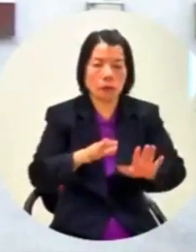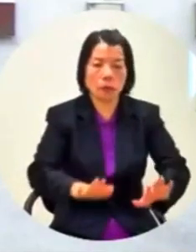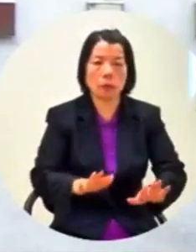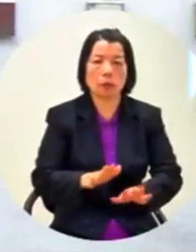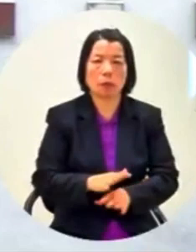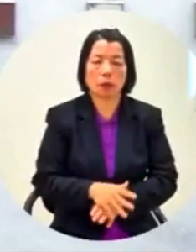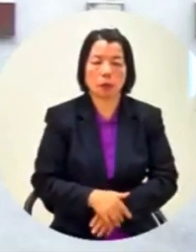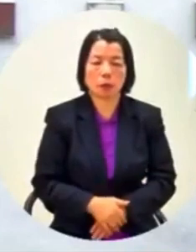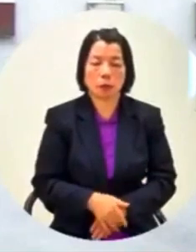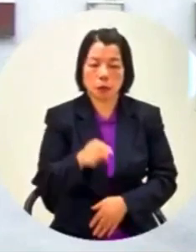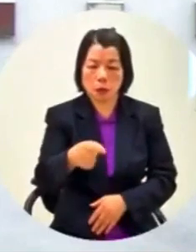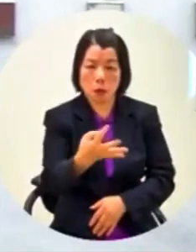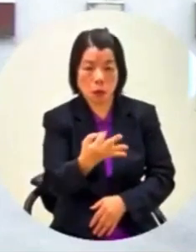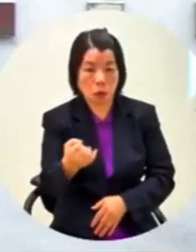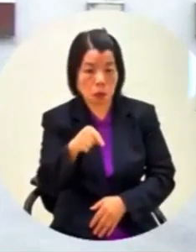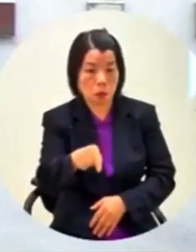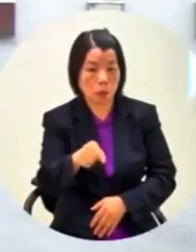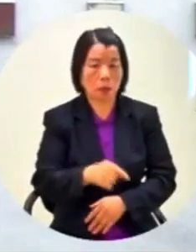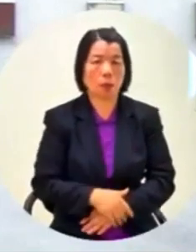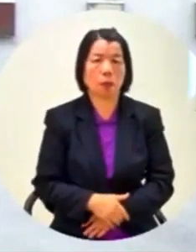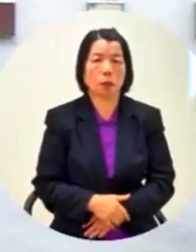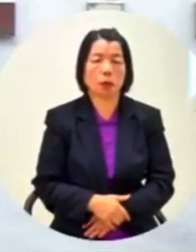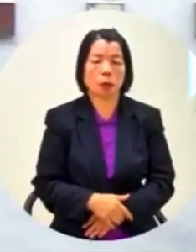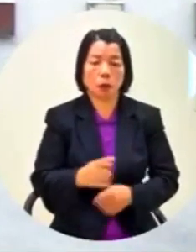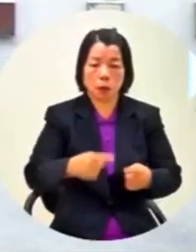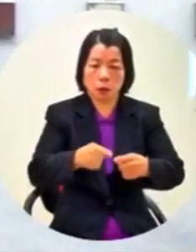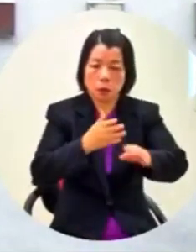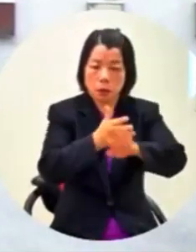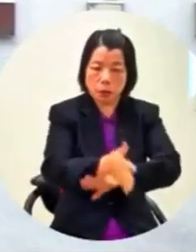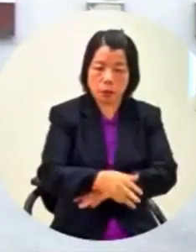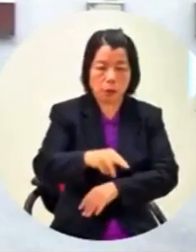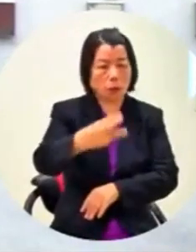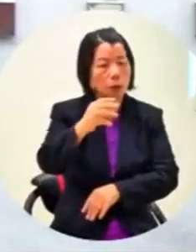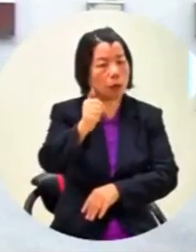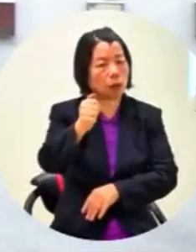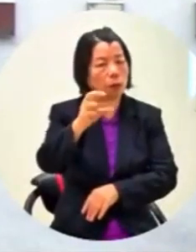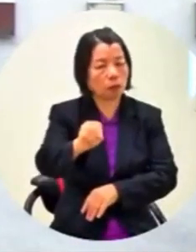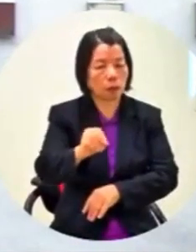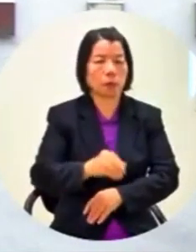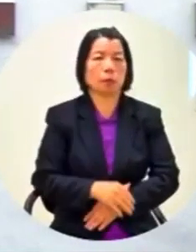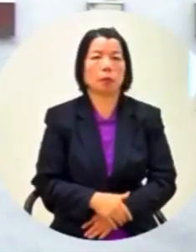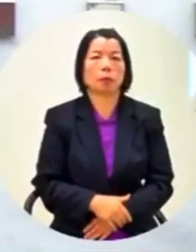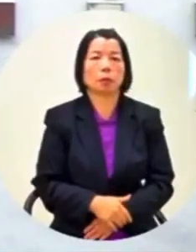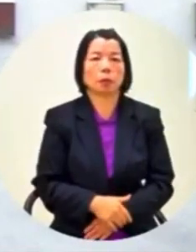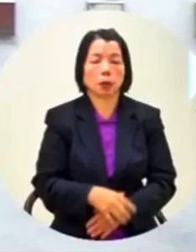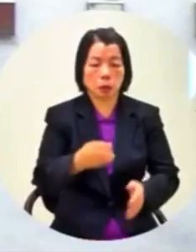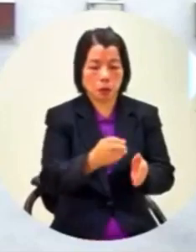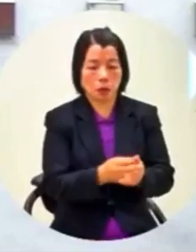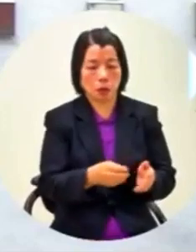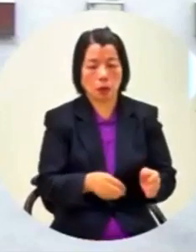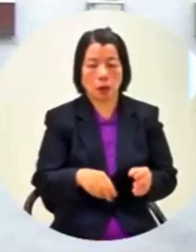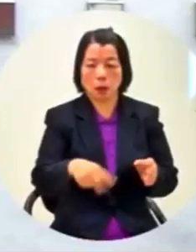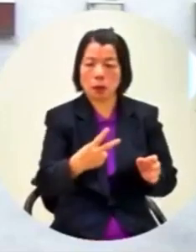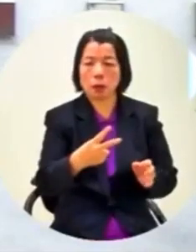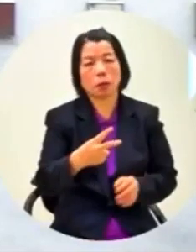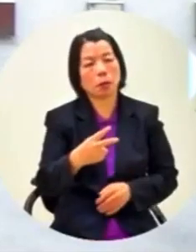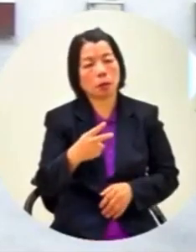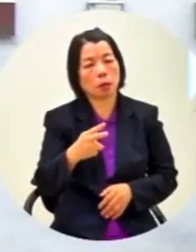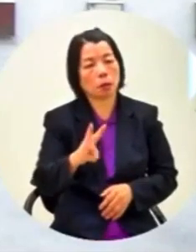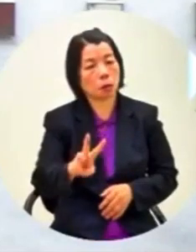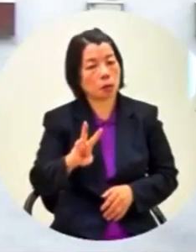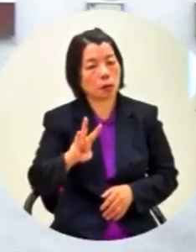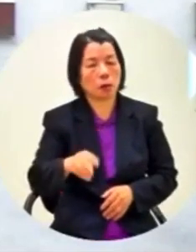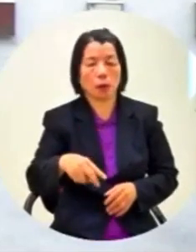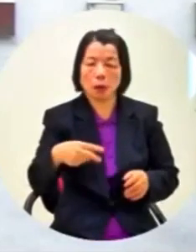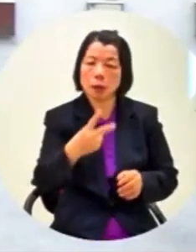字应该已经超过350万，其中238,000人死亡，